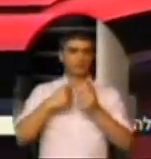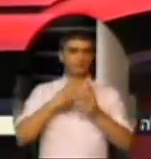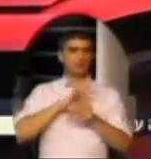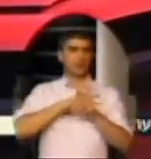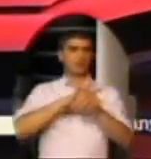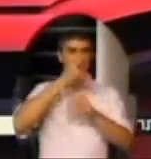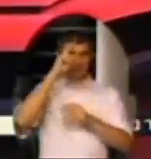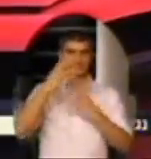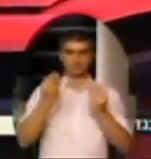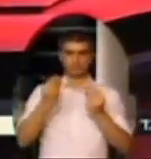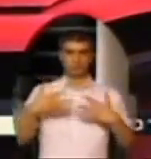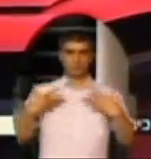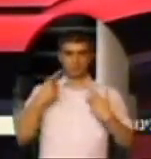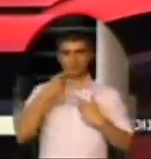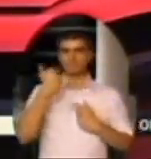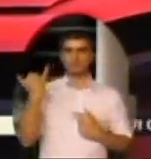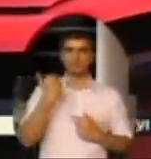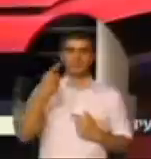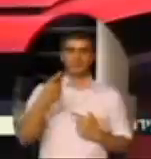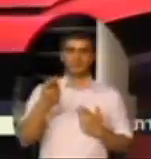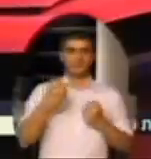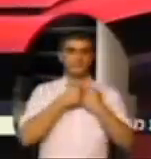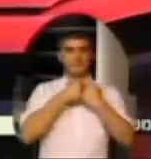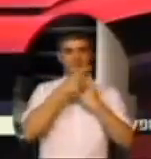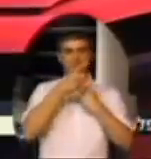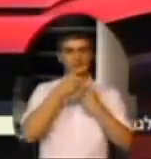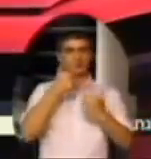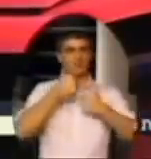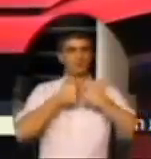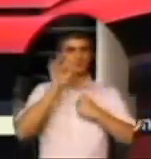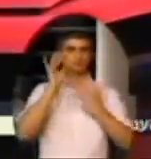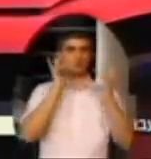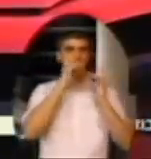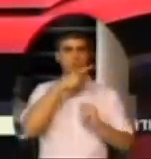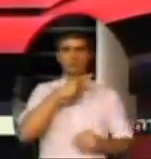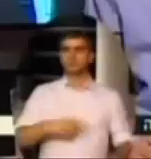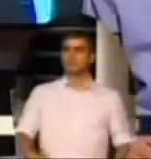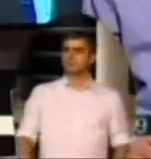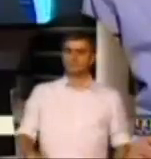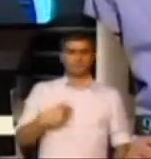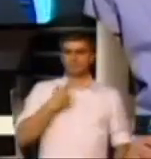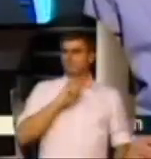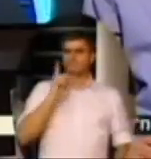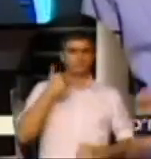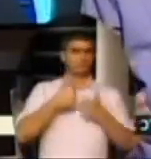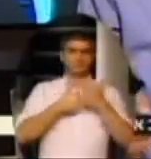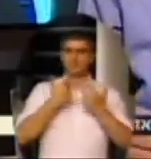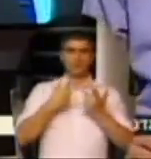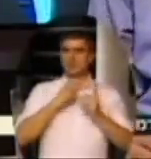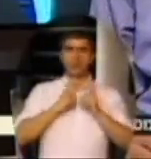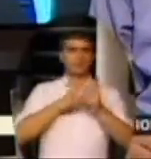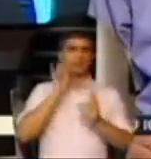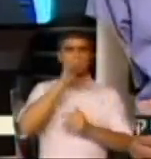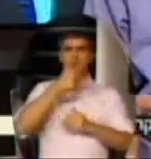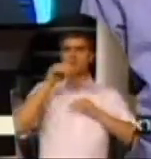הליכוד זה משהו מעודד מבחינ ח אתה כל פעם ככה מאתגר אותו בהתמודדות שלך מולו אני לא מתמודד או נלחם